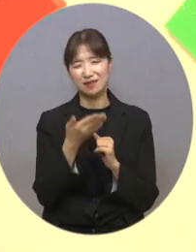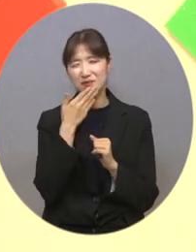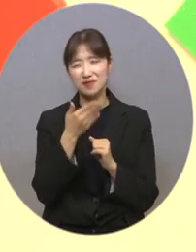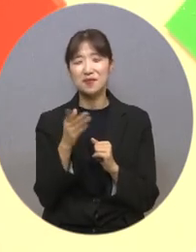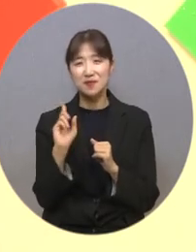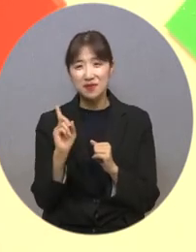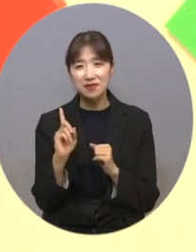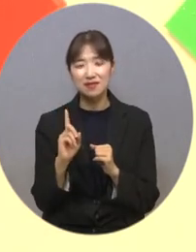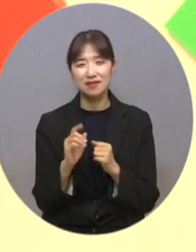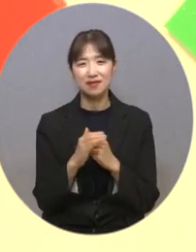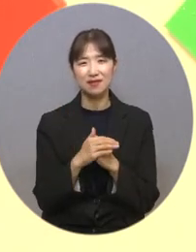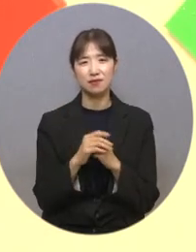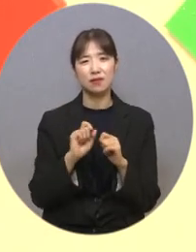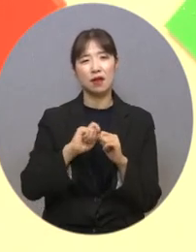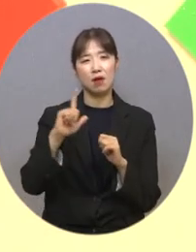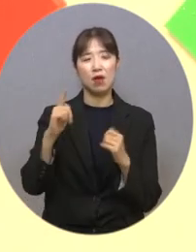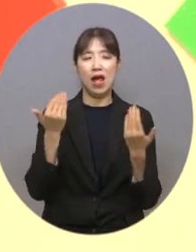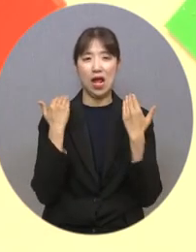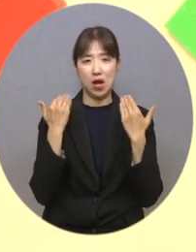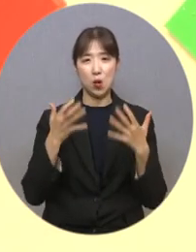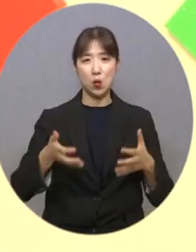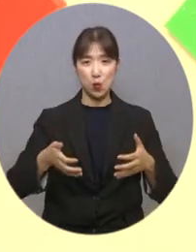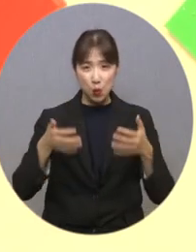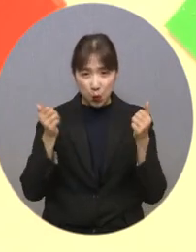수 있는데요. 그래서 대부분 이제 학교를